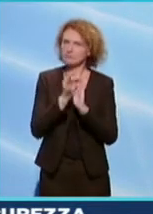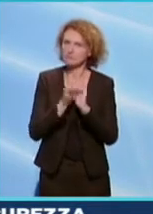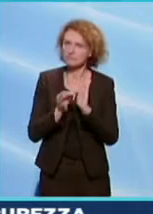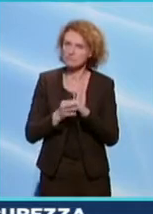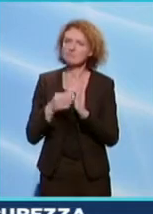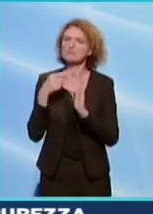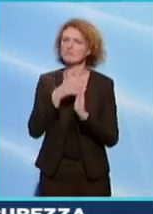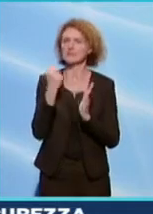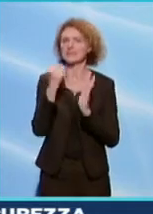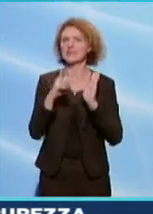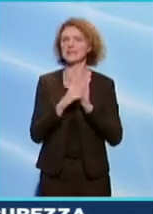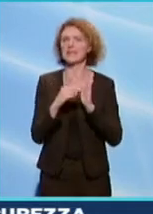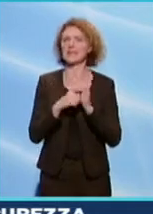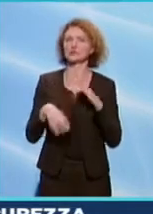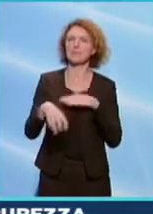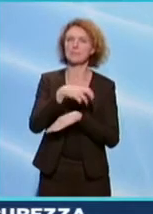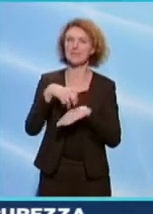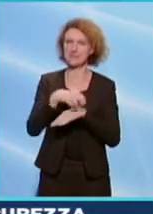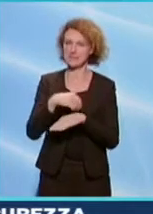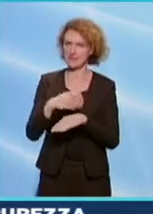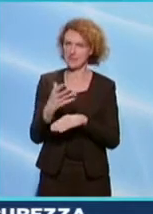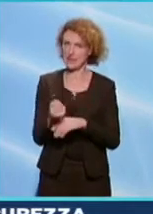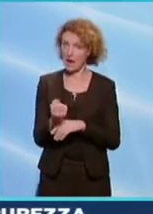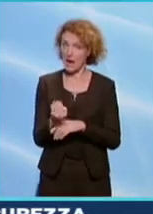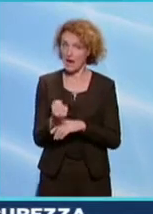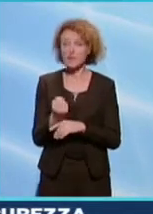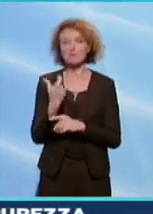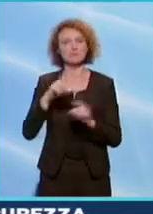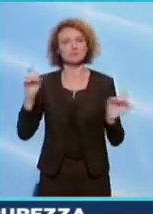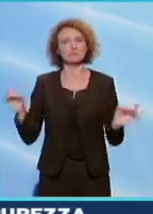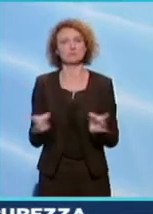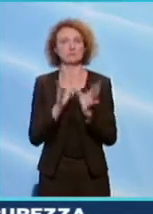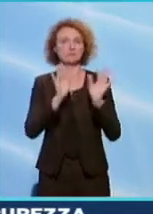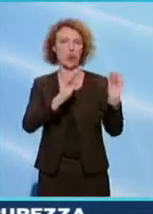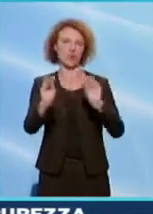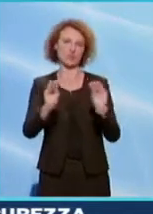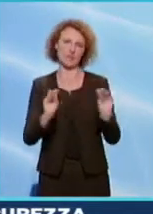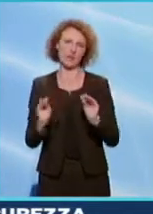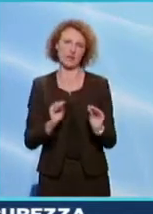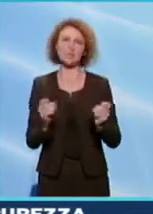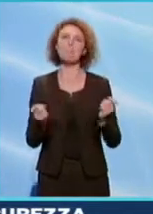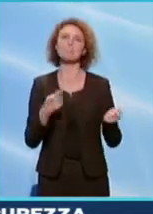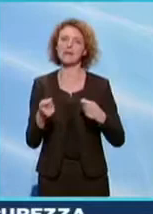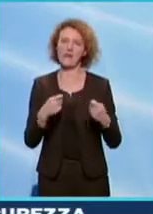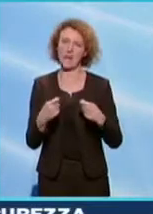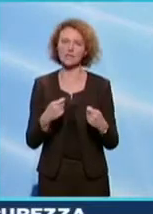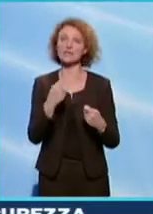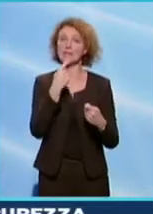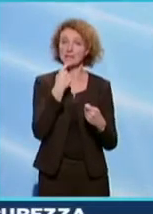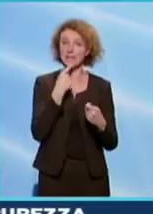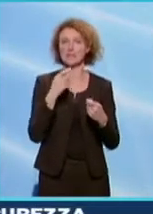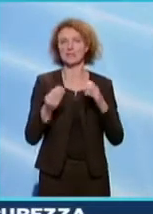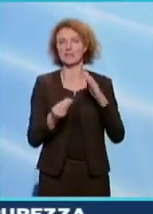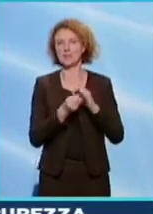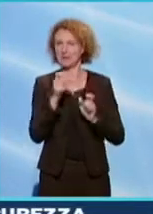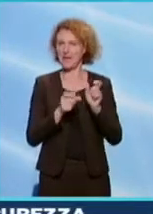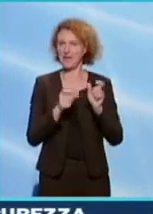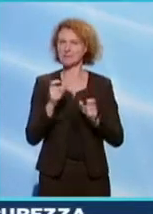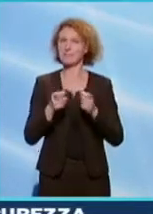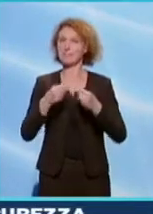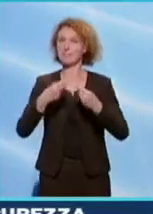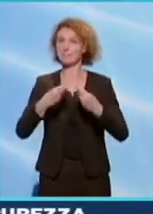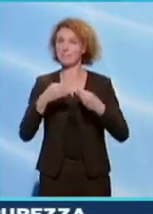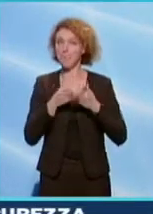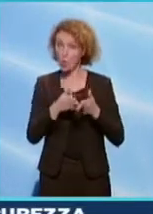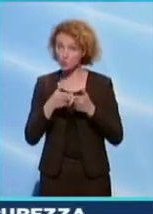perché la grande occasione di mettere ordine nel mercato di far sì che i portuali facendo i portuali e marittime facciano i marittimi e